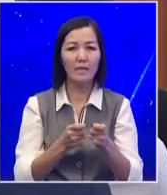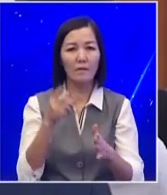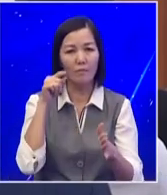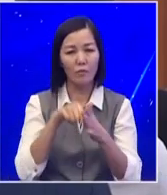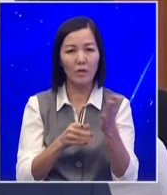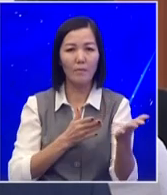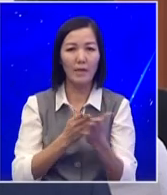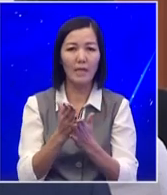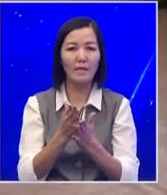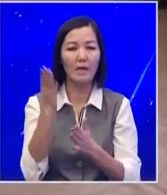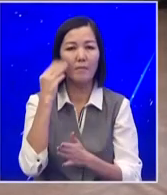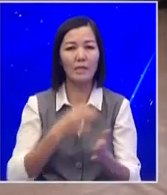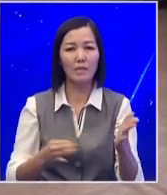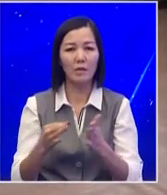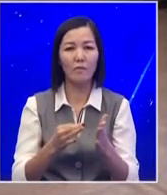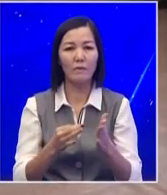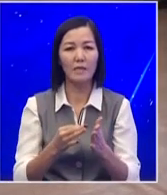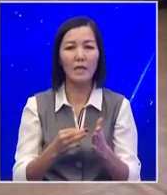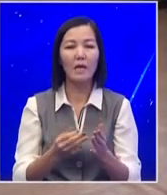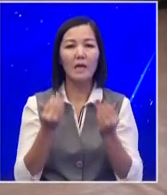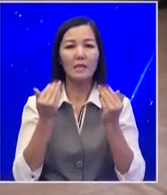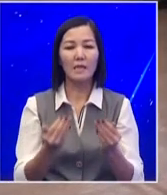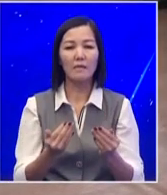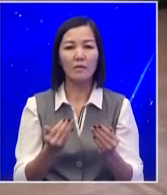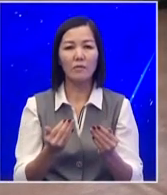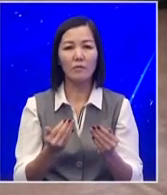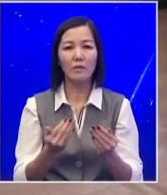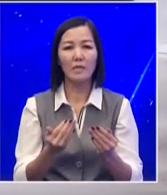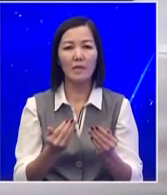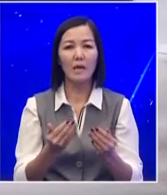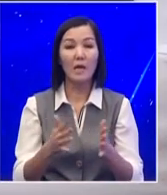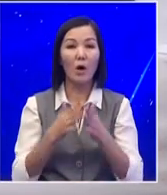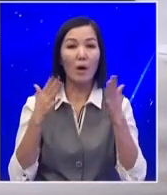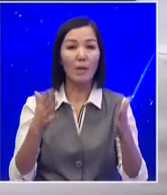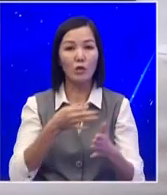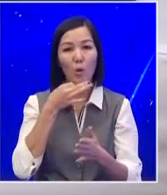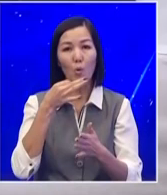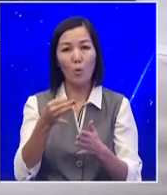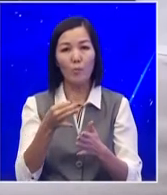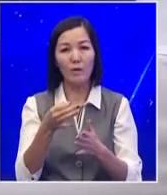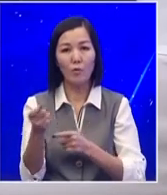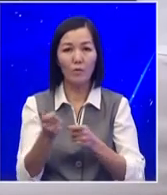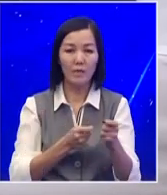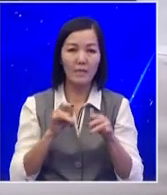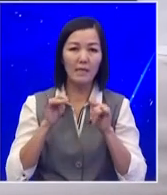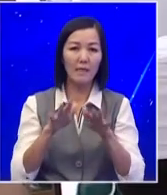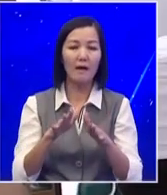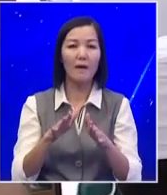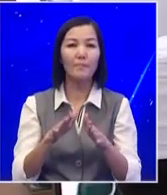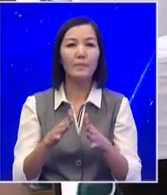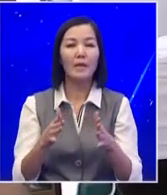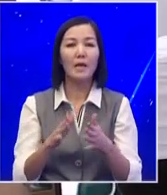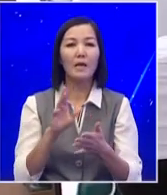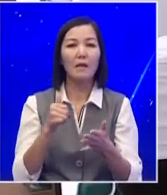управления внутренней политики Алматинской области. Словом, у него имеется солидный бэкграунд в управленческих делах.